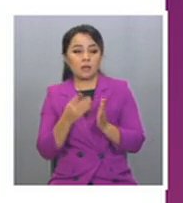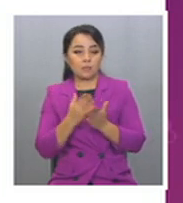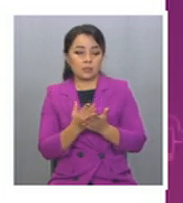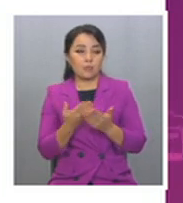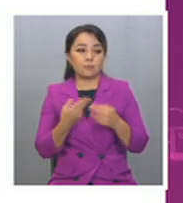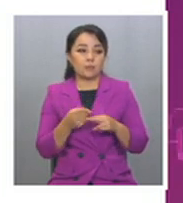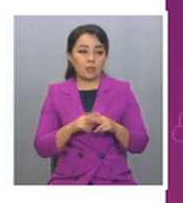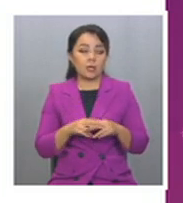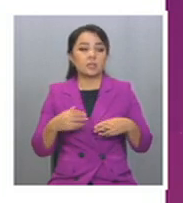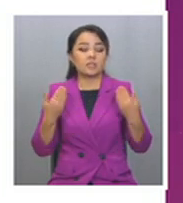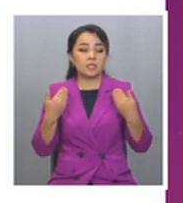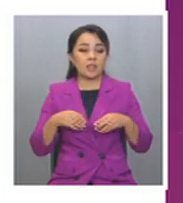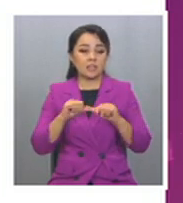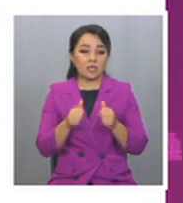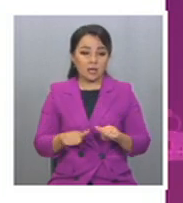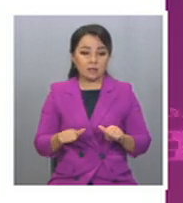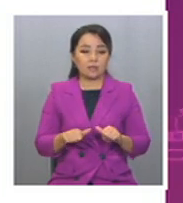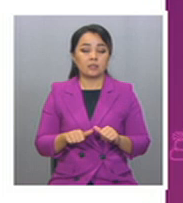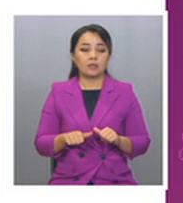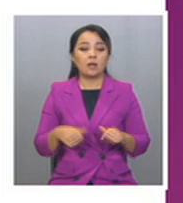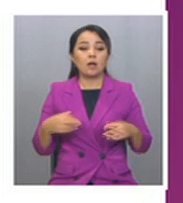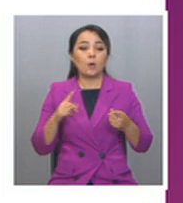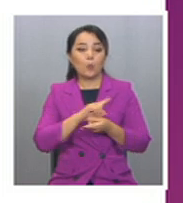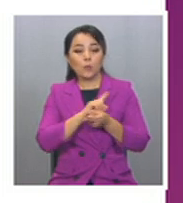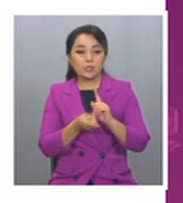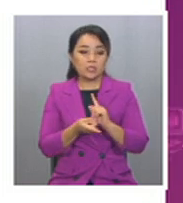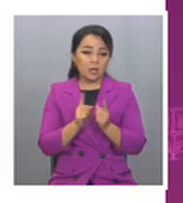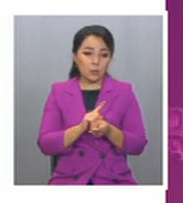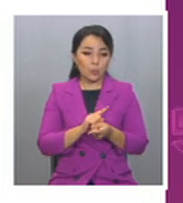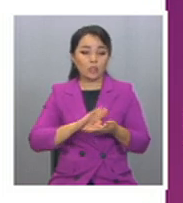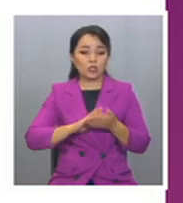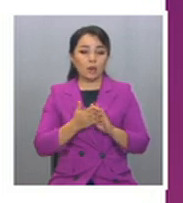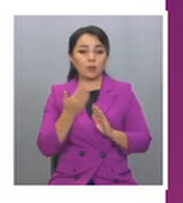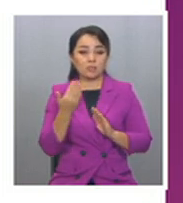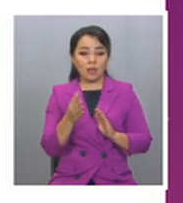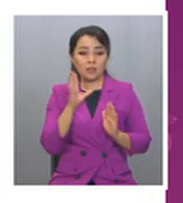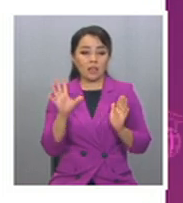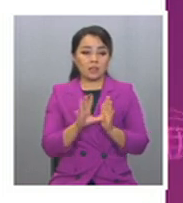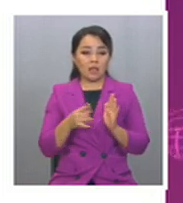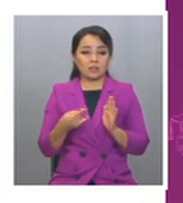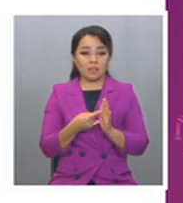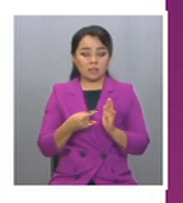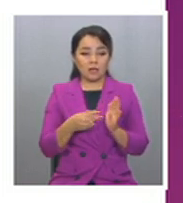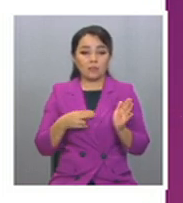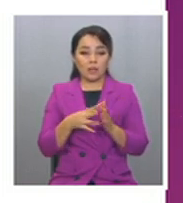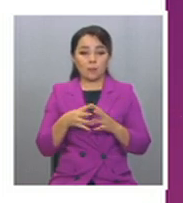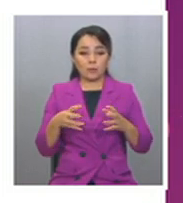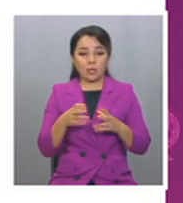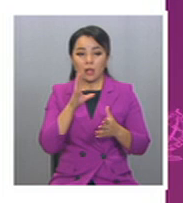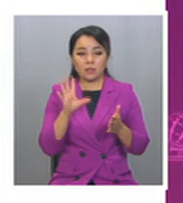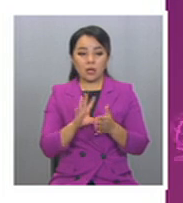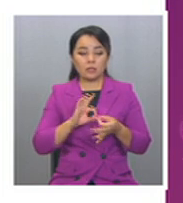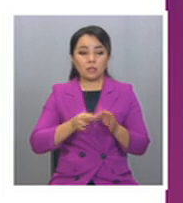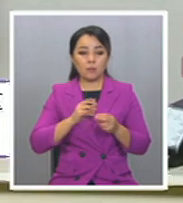Денедегі координатаның өзгеру шамасы электромагниттік тербелістердегі зарядтың өзгеру